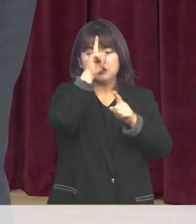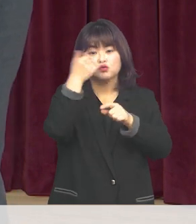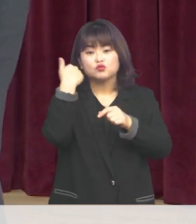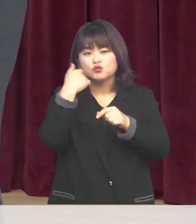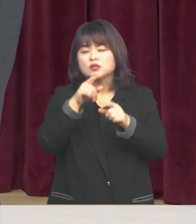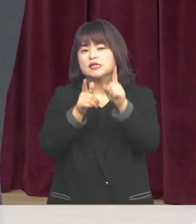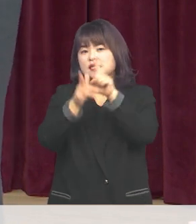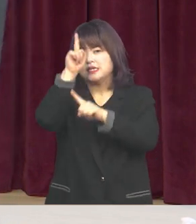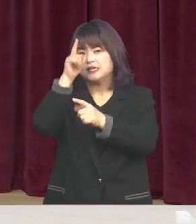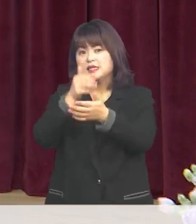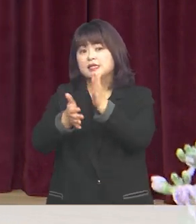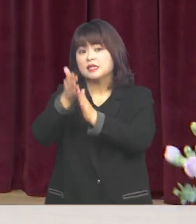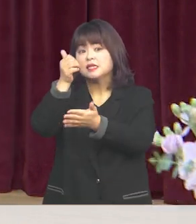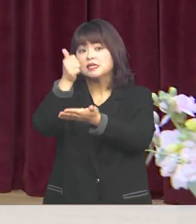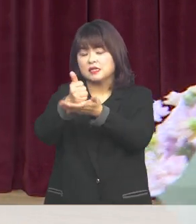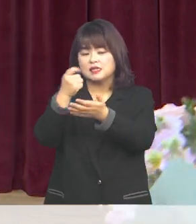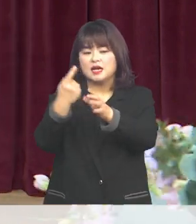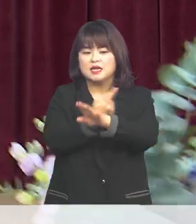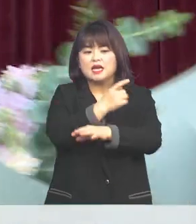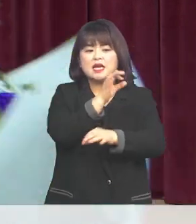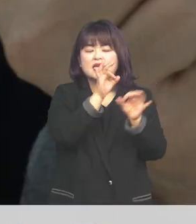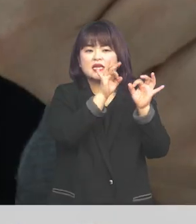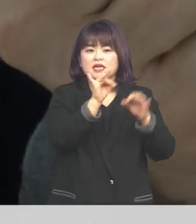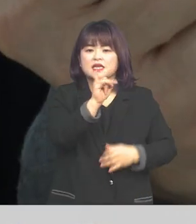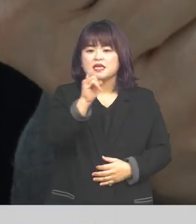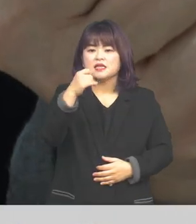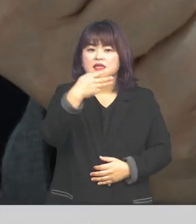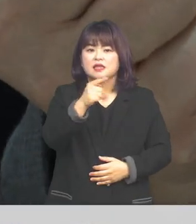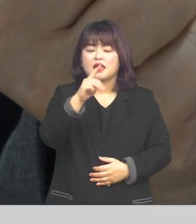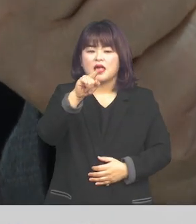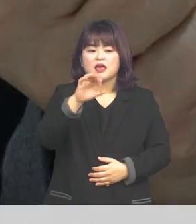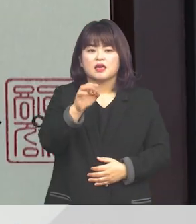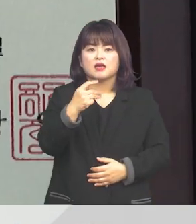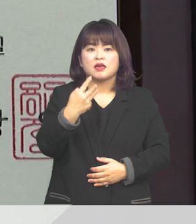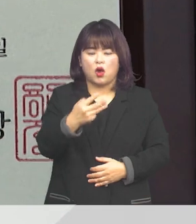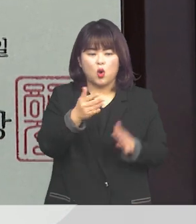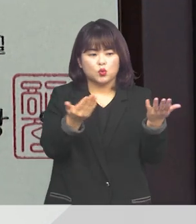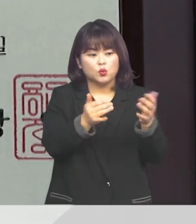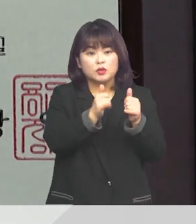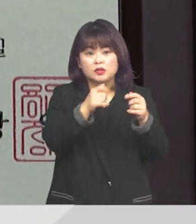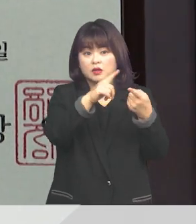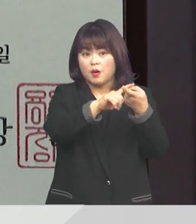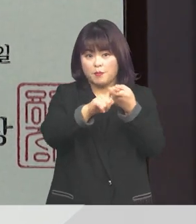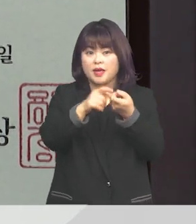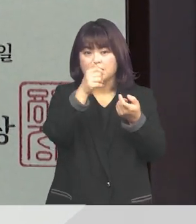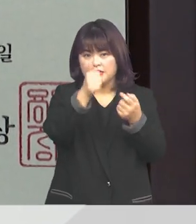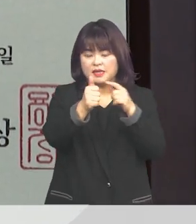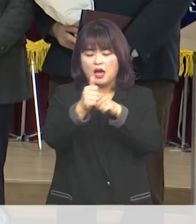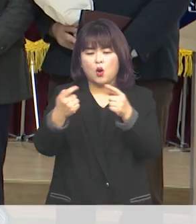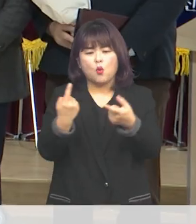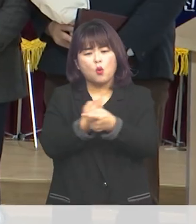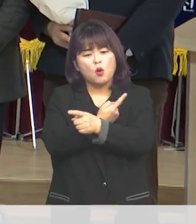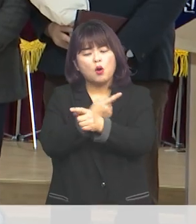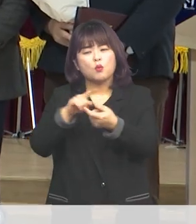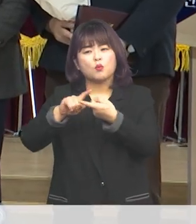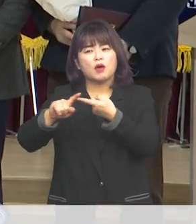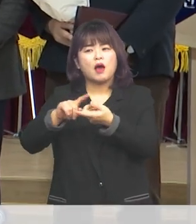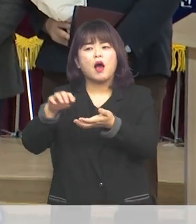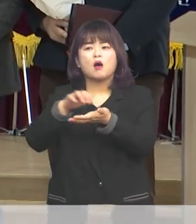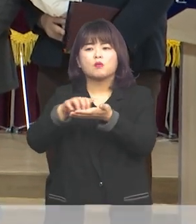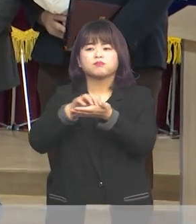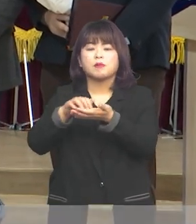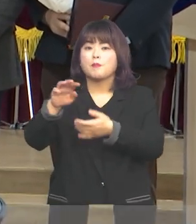이상일 용인특례시장을 비롯해 이태열 용인상공회의 소회장, 강운경 고용노동부 경기지청장 등 관계자 80여